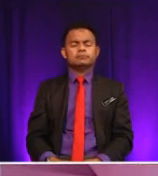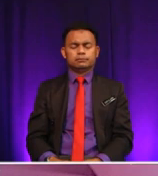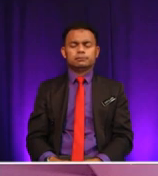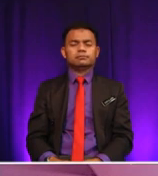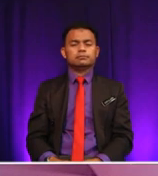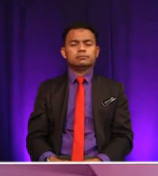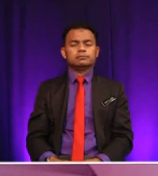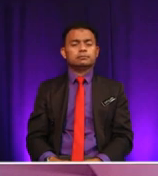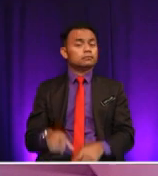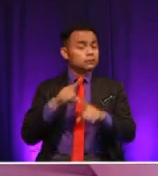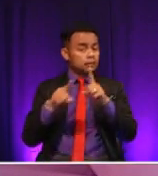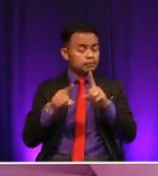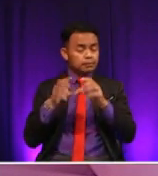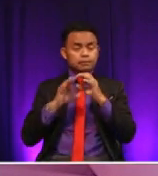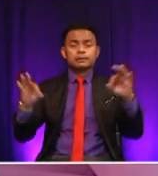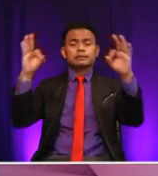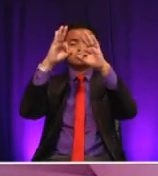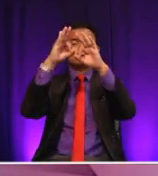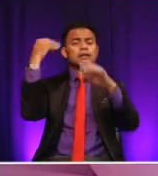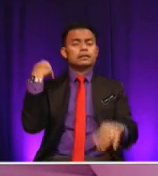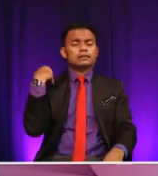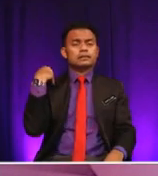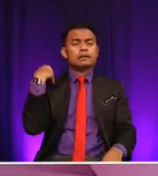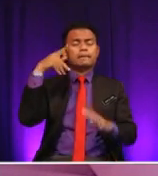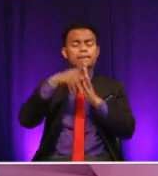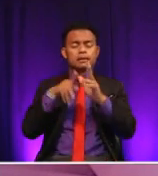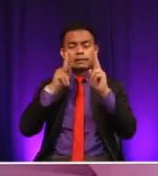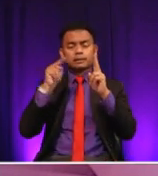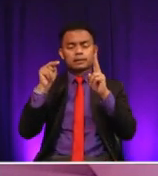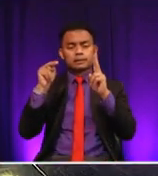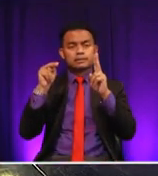tapi penting karena ada perkataan selanjutnya